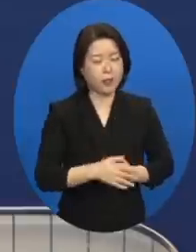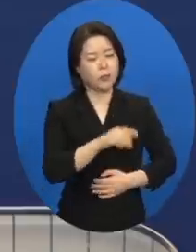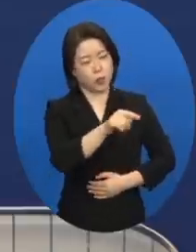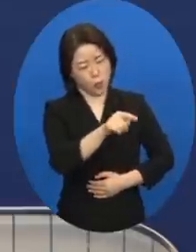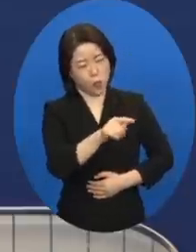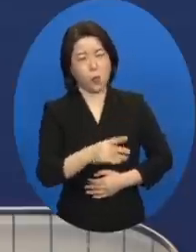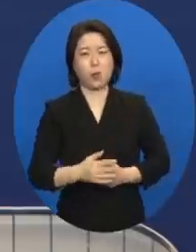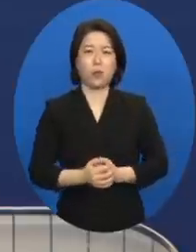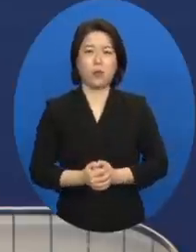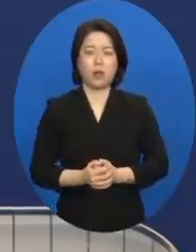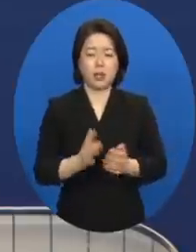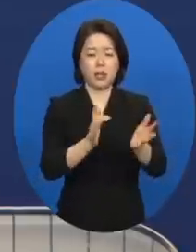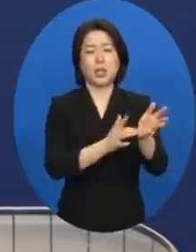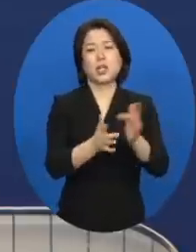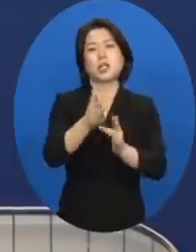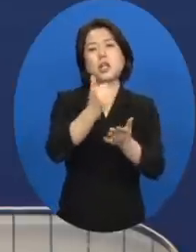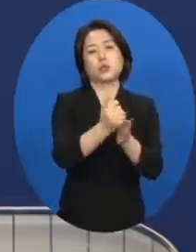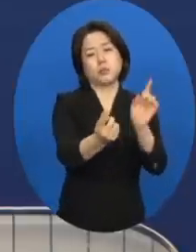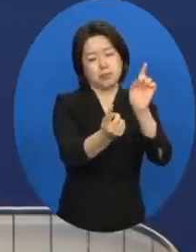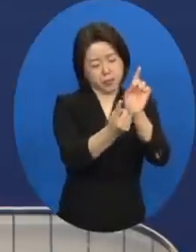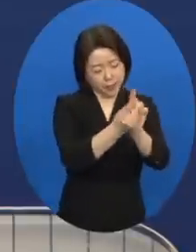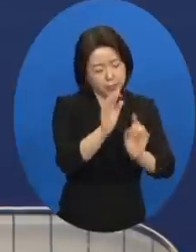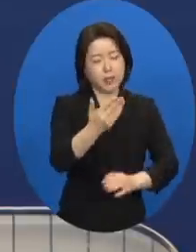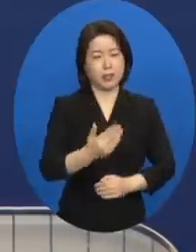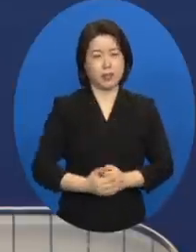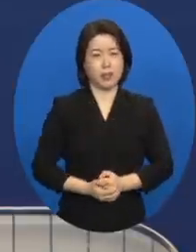예수님 만나야 돼.